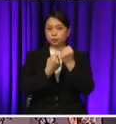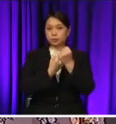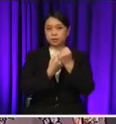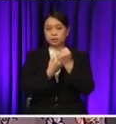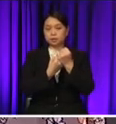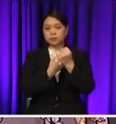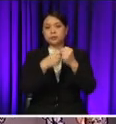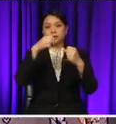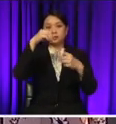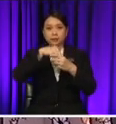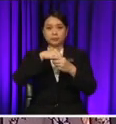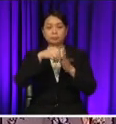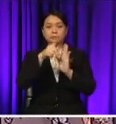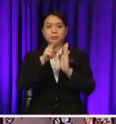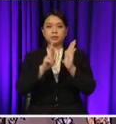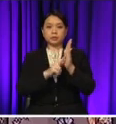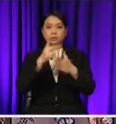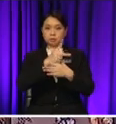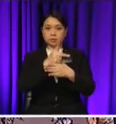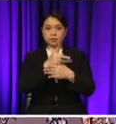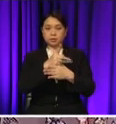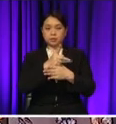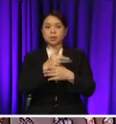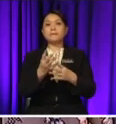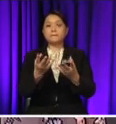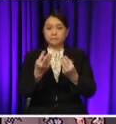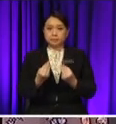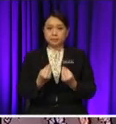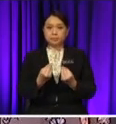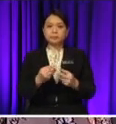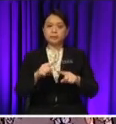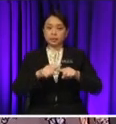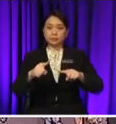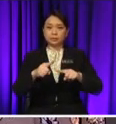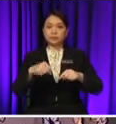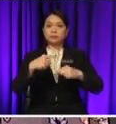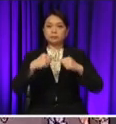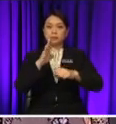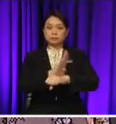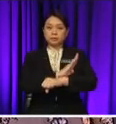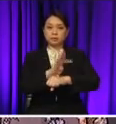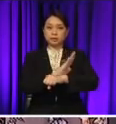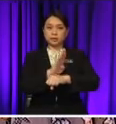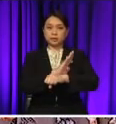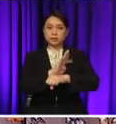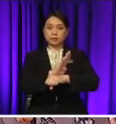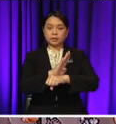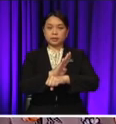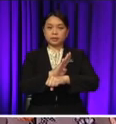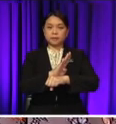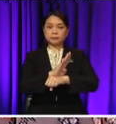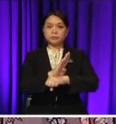tapi jangan lupa bila dibawa Ambillah mengambil suatu perniagaan faedah Nah itu merupakan hasil